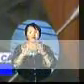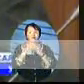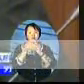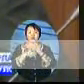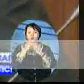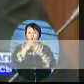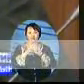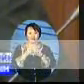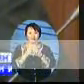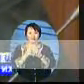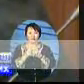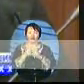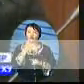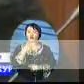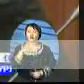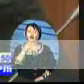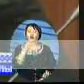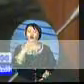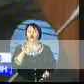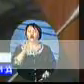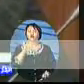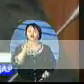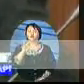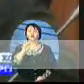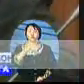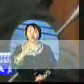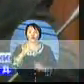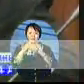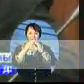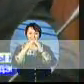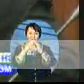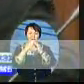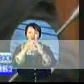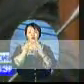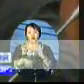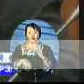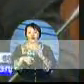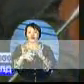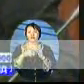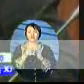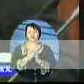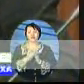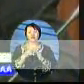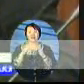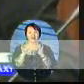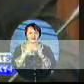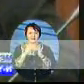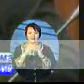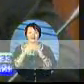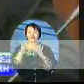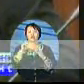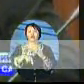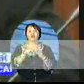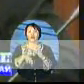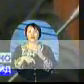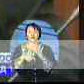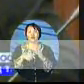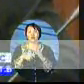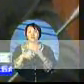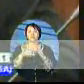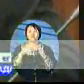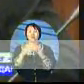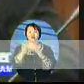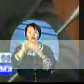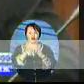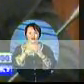мөртлөө дотоод орчин гэж юу вэ гэхээр нэг дээвэртэй нэг ба түүнээс дээш хамтай ийм л болгоныг